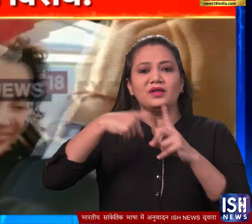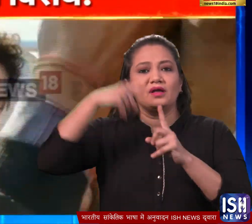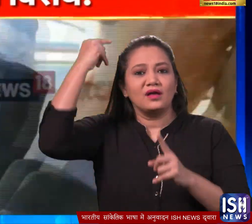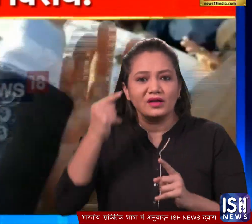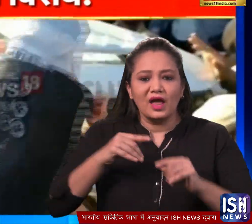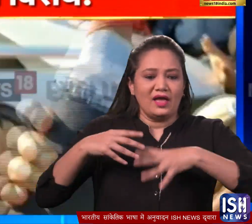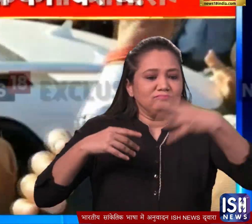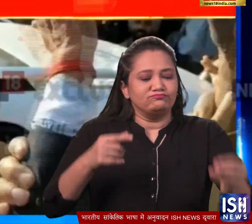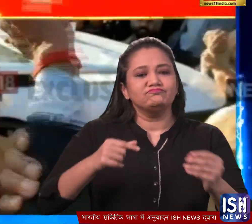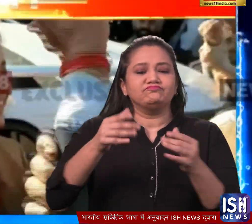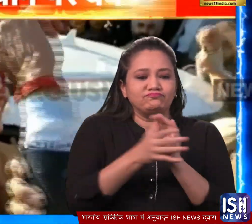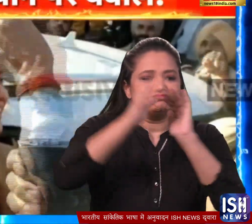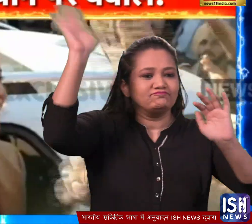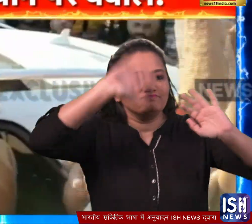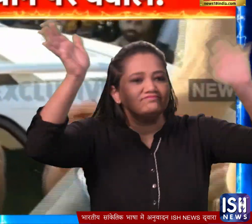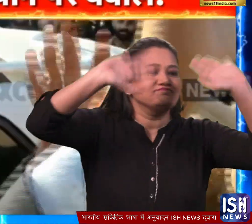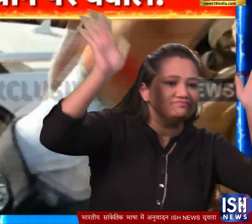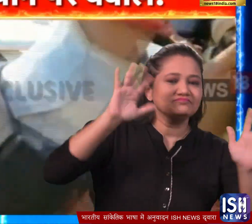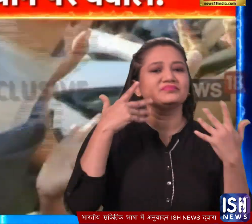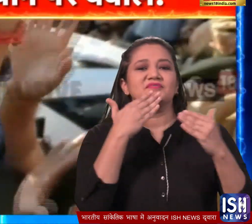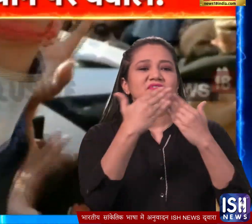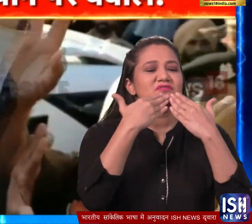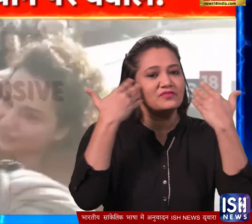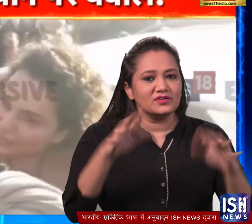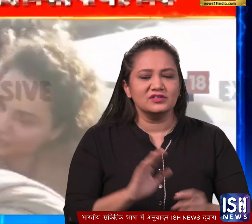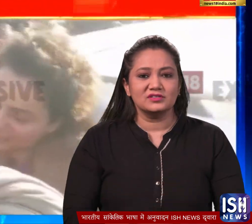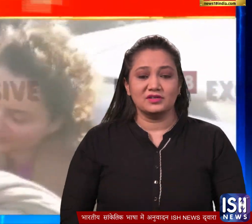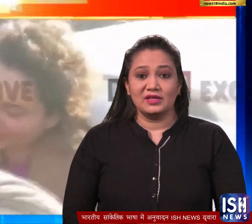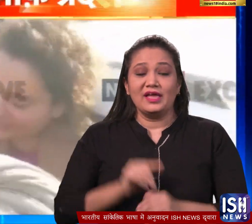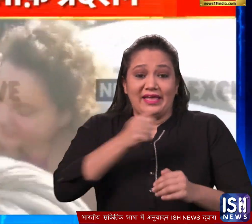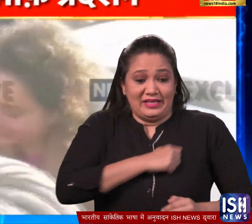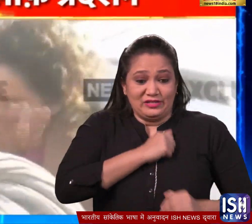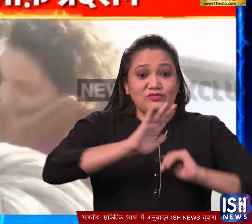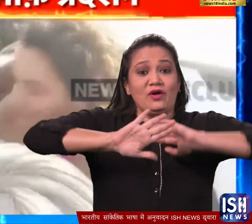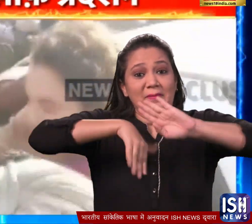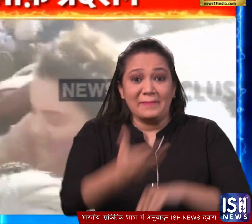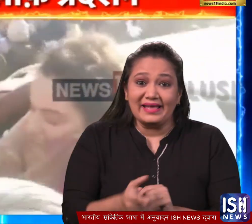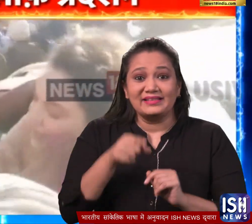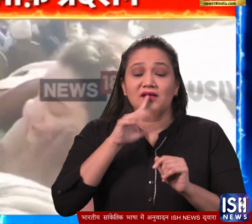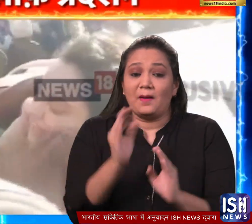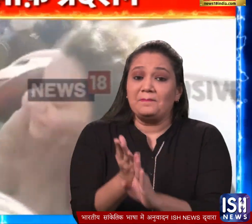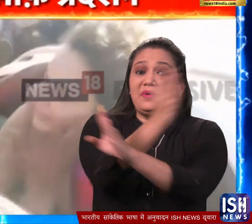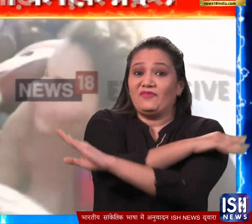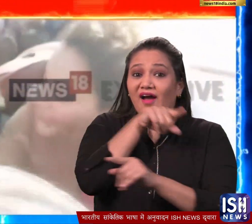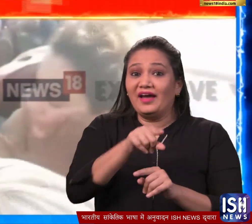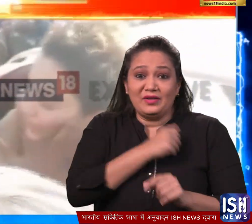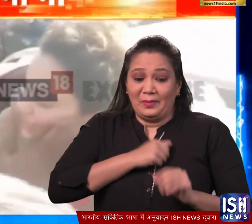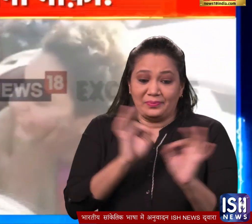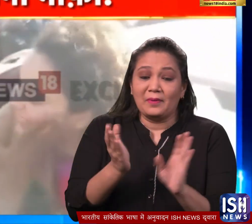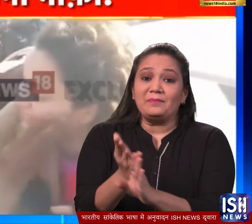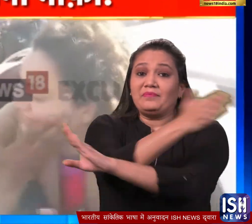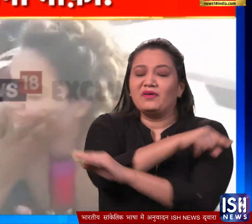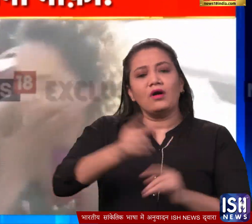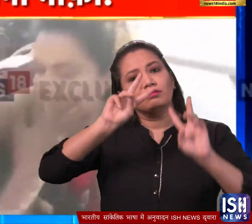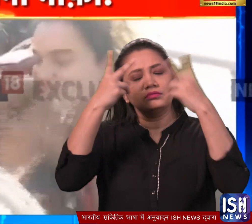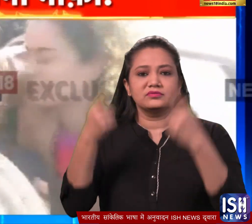जिसके बाद कंगना गाड़ी से बाहर आई और उन्होंने हाथ हिलाकर लोगों का शुक्रिया अदा किया। वैसे ये सब कंगना ने माफी मांगने के बाद किया, लेकिन इससे पहले उनके